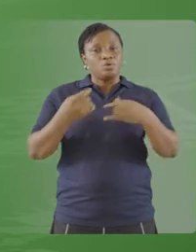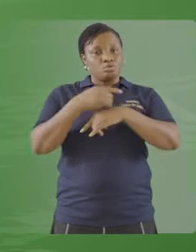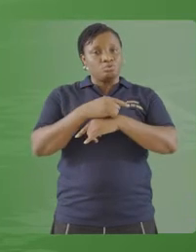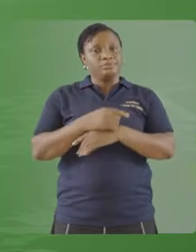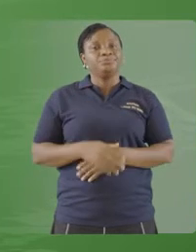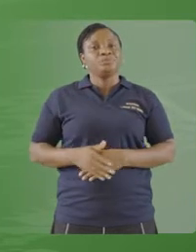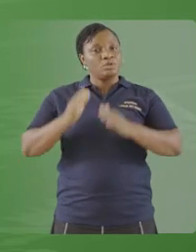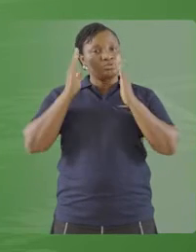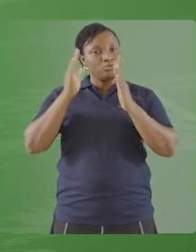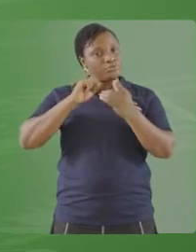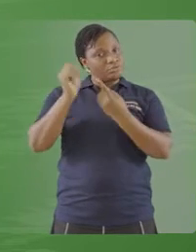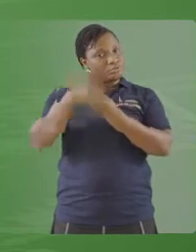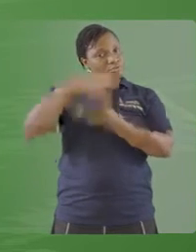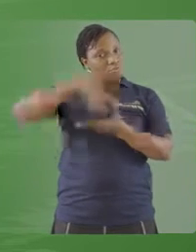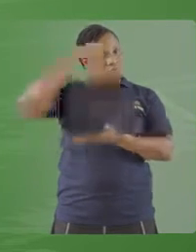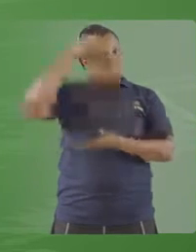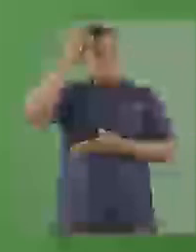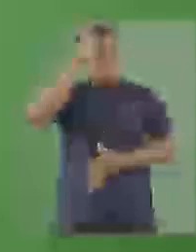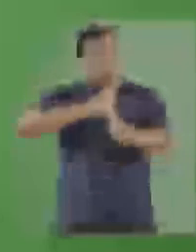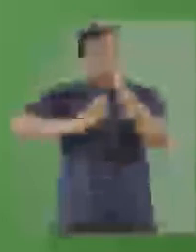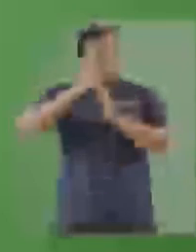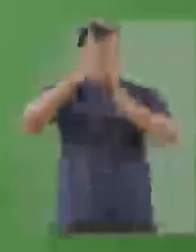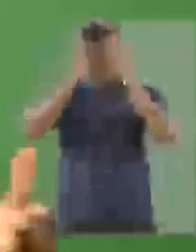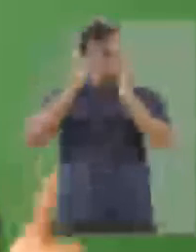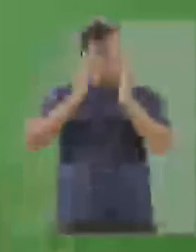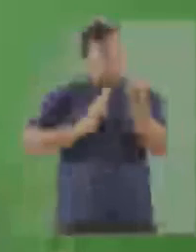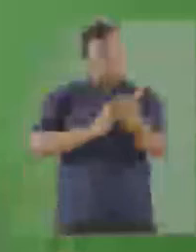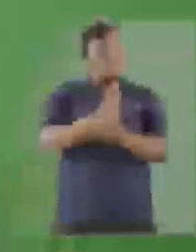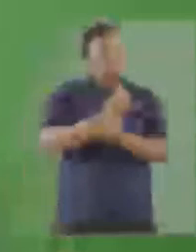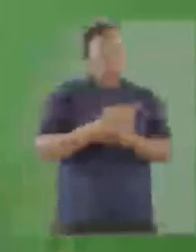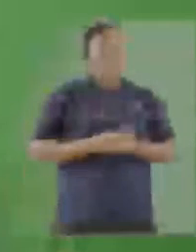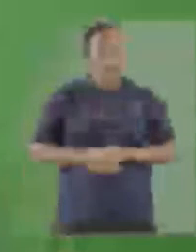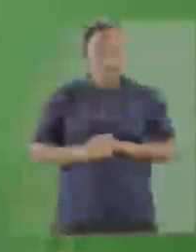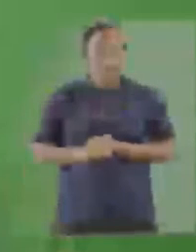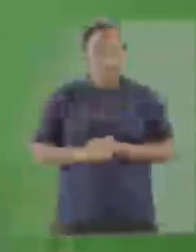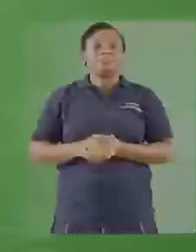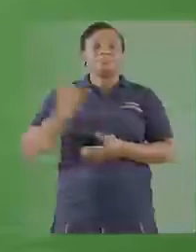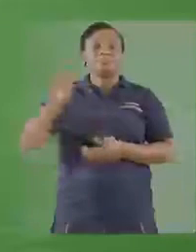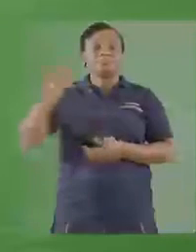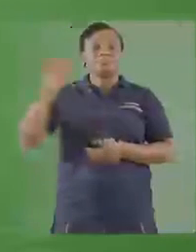Aujourd'hui, suivons ensemble la situation d'apprentissage.